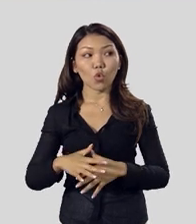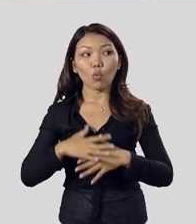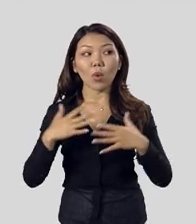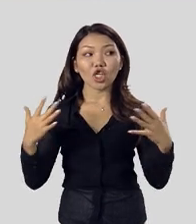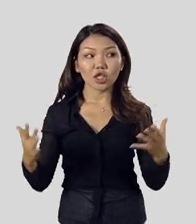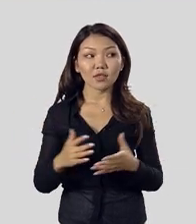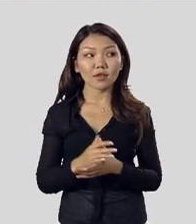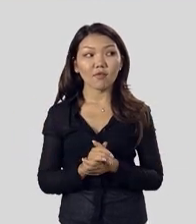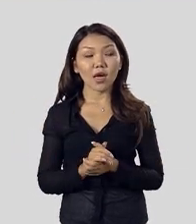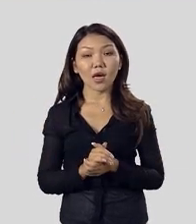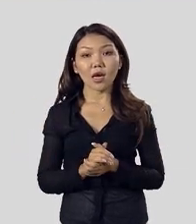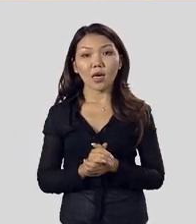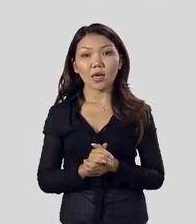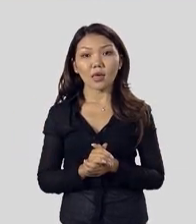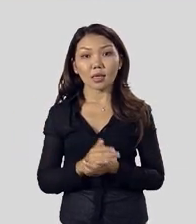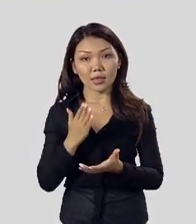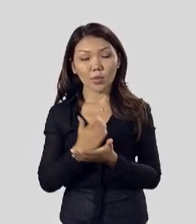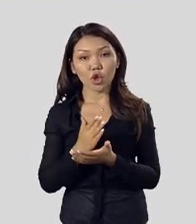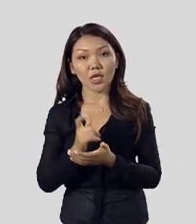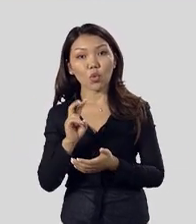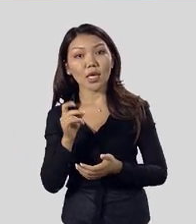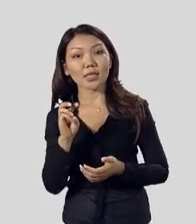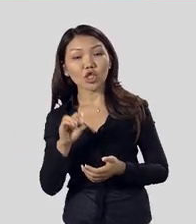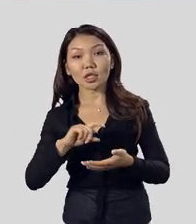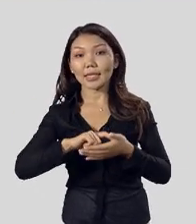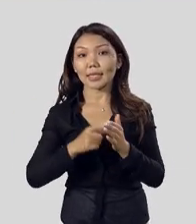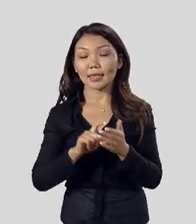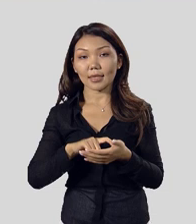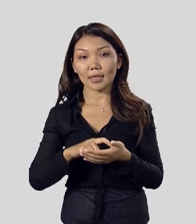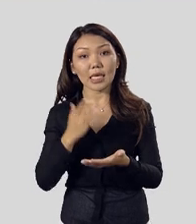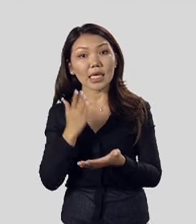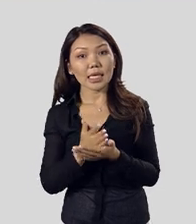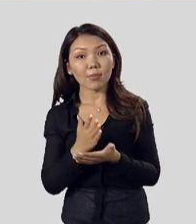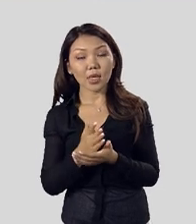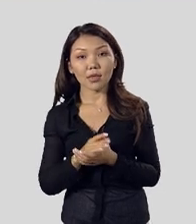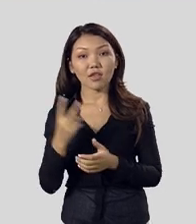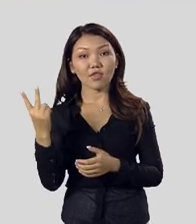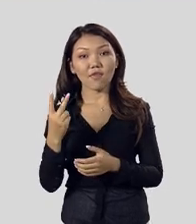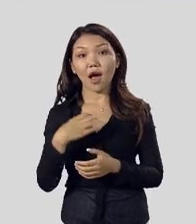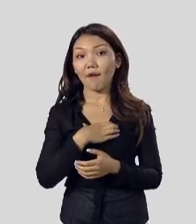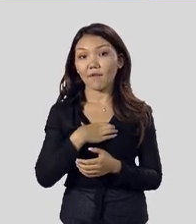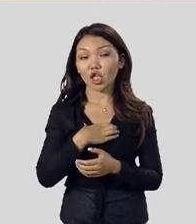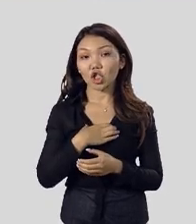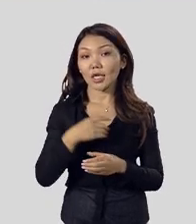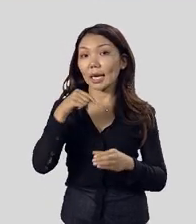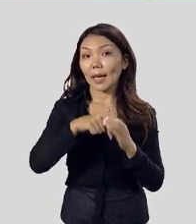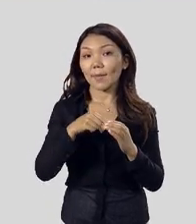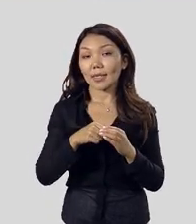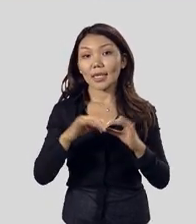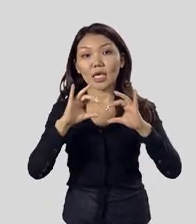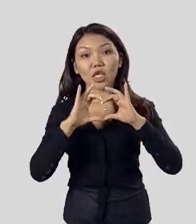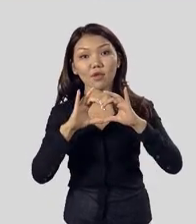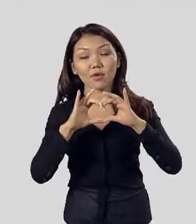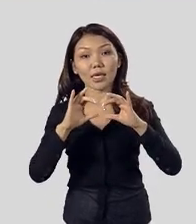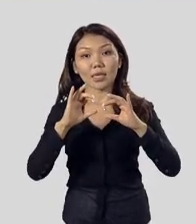эукариотические клетки эукариотическая клетка имеет два важных компонентах ядра и